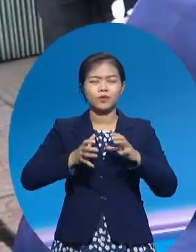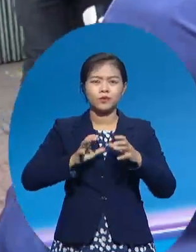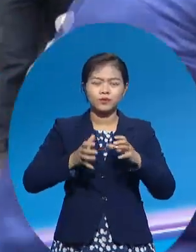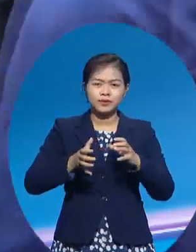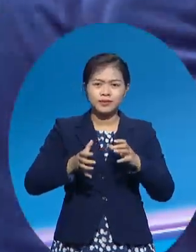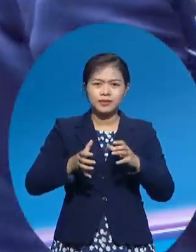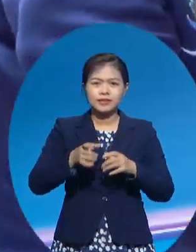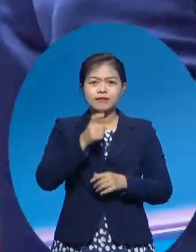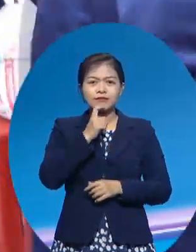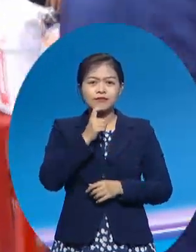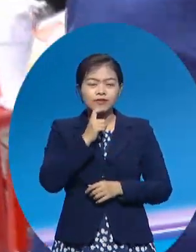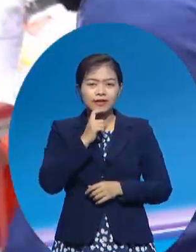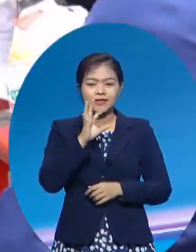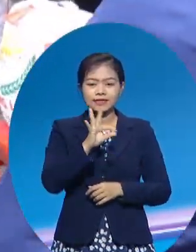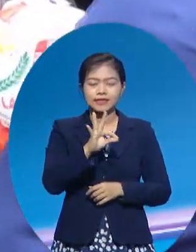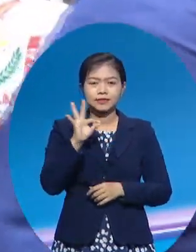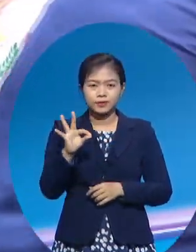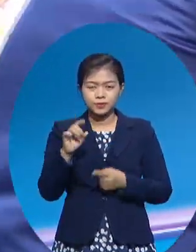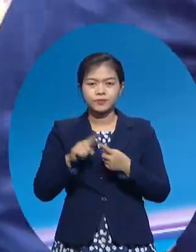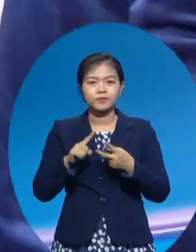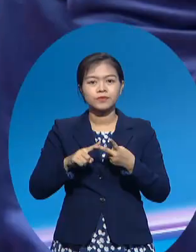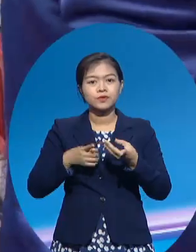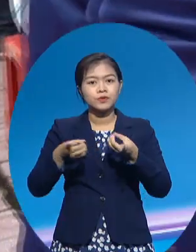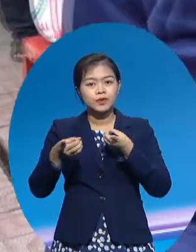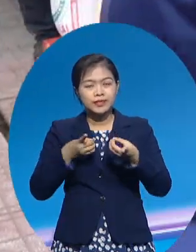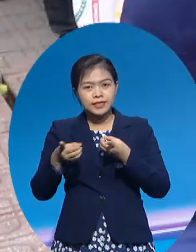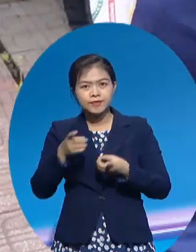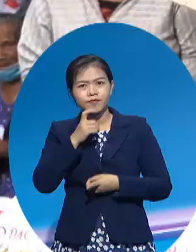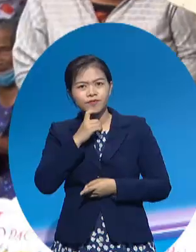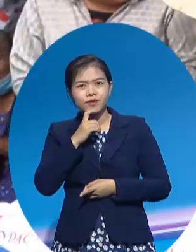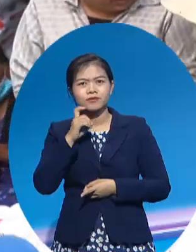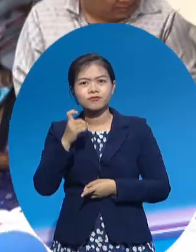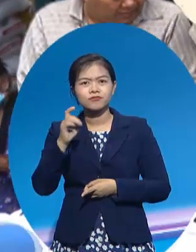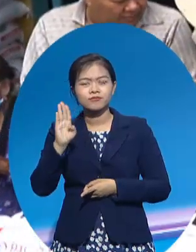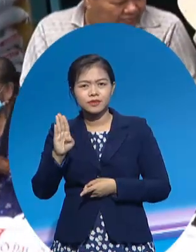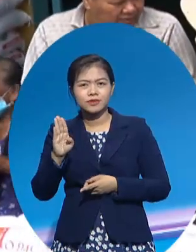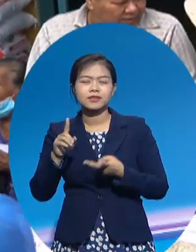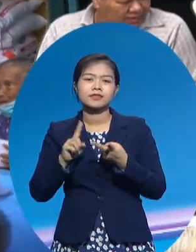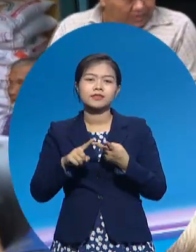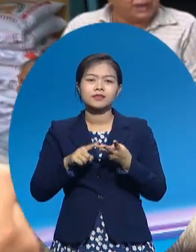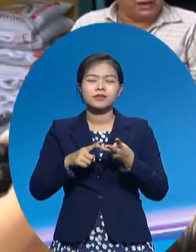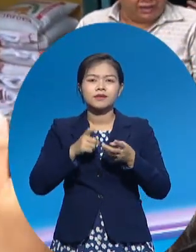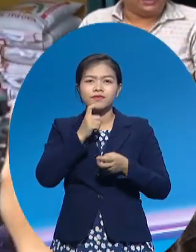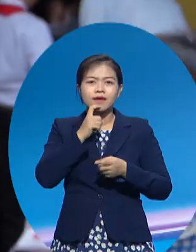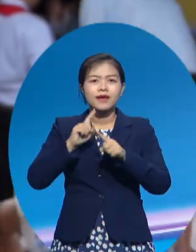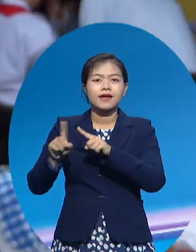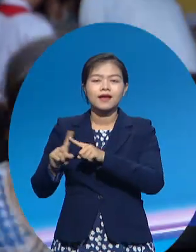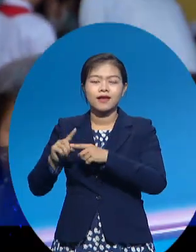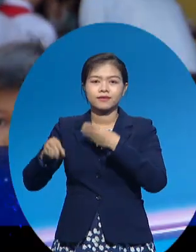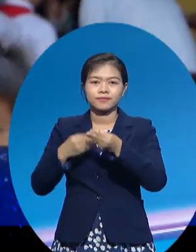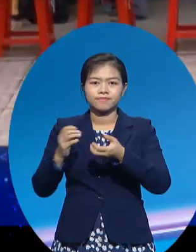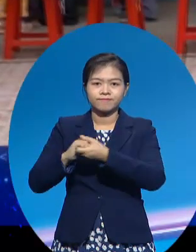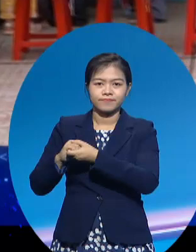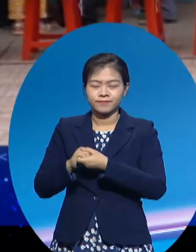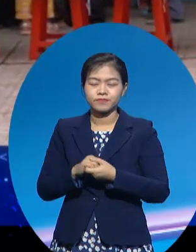đá quý Thanh Trúc, doanh nghiệp tư nhân trang sức Đức Bảy, tiệm vàng Phương Anh, công ty cổ phần đầu tư thương mại dịch vụ Kim Tài Phúc. Dịp mùa trung